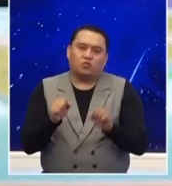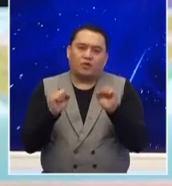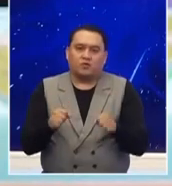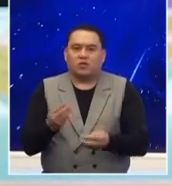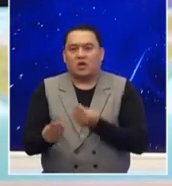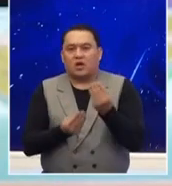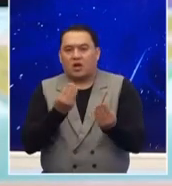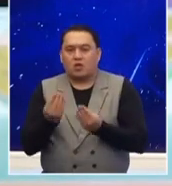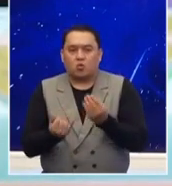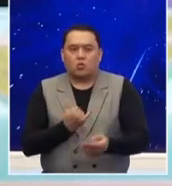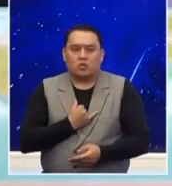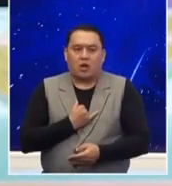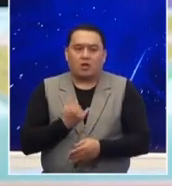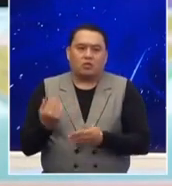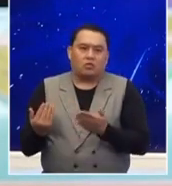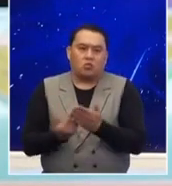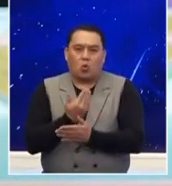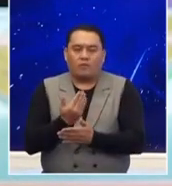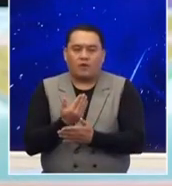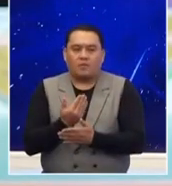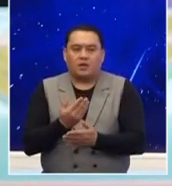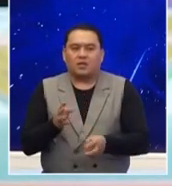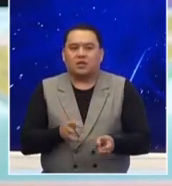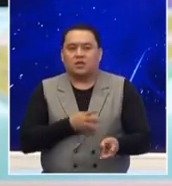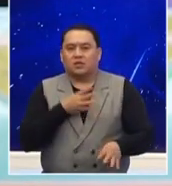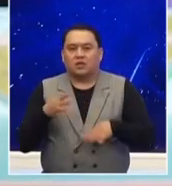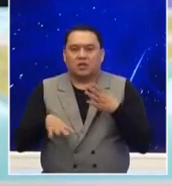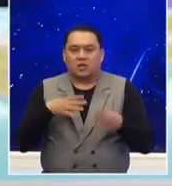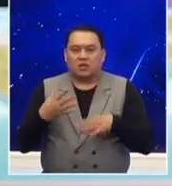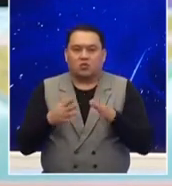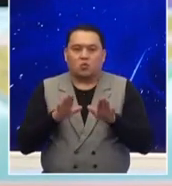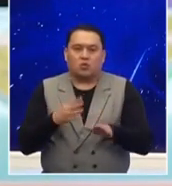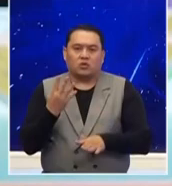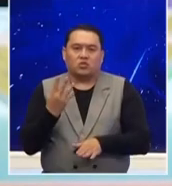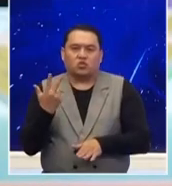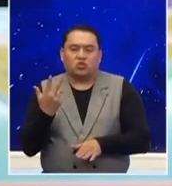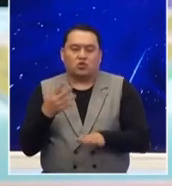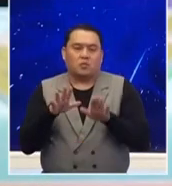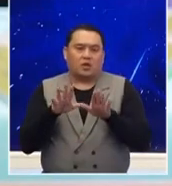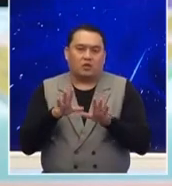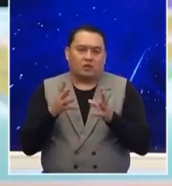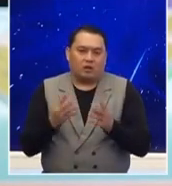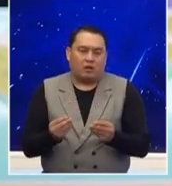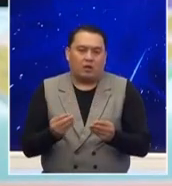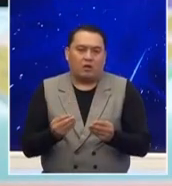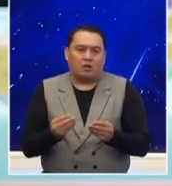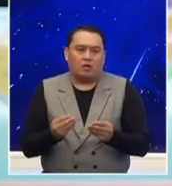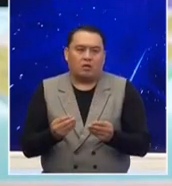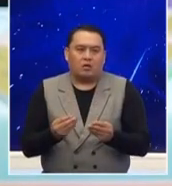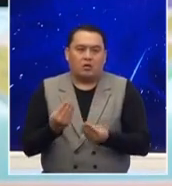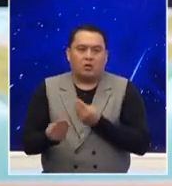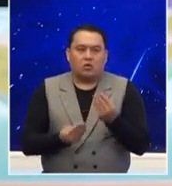схватило игрности, потому что у нас новых 2 игрока, которым мы тренировались буквально 3-4 дня. Поэтому действительно еще сходки такой